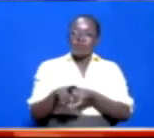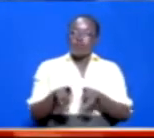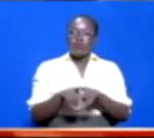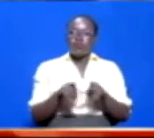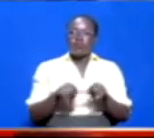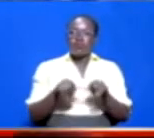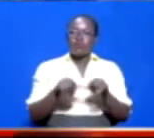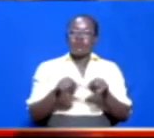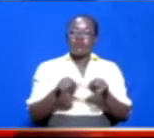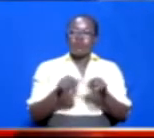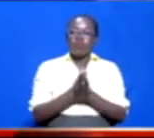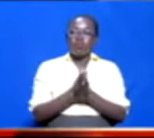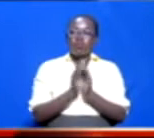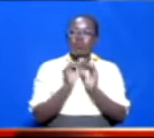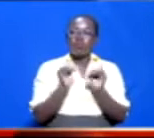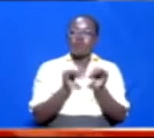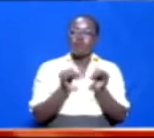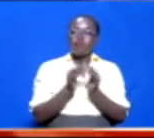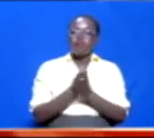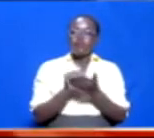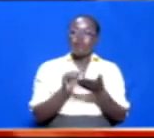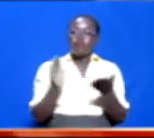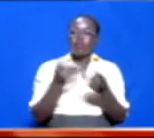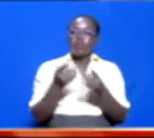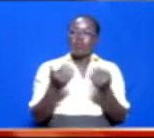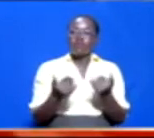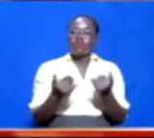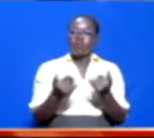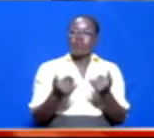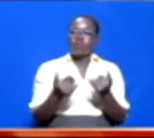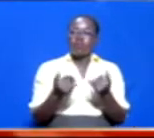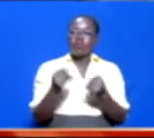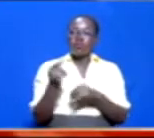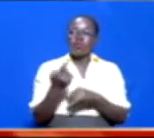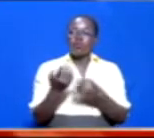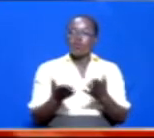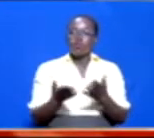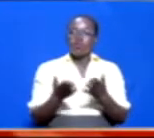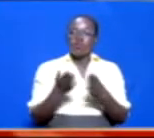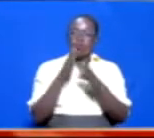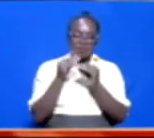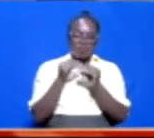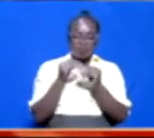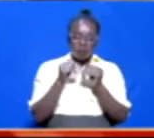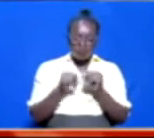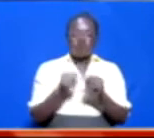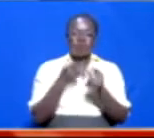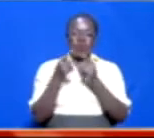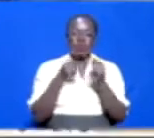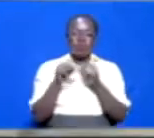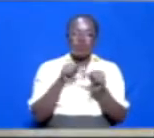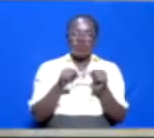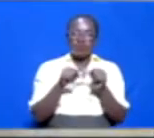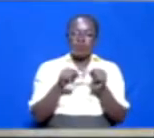na taarifa hiyo na kupata mengi zaidi, lakini kwa sasa hivi, mtazamaji, hapa kwenye tamrini tunazidi tu kuzungumza kuhusiana na yale